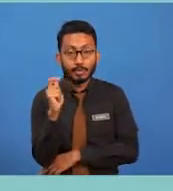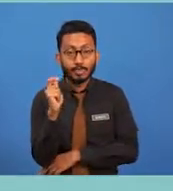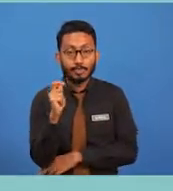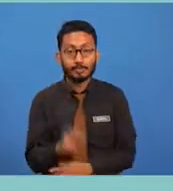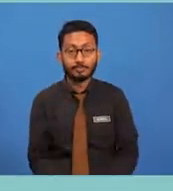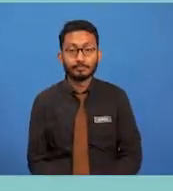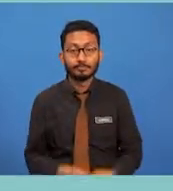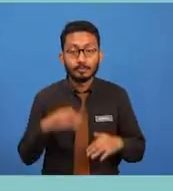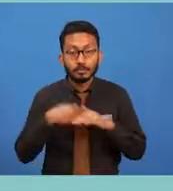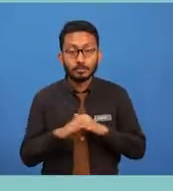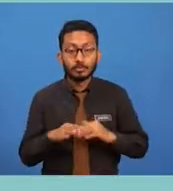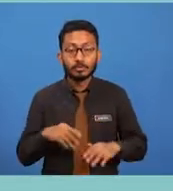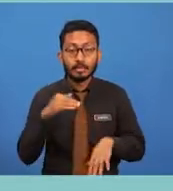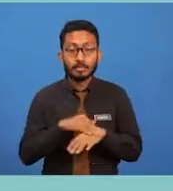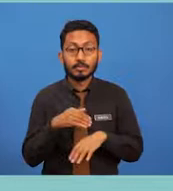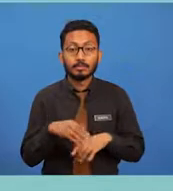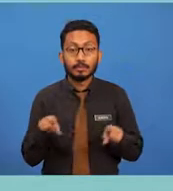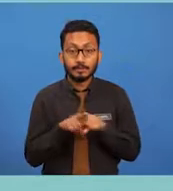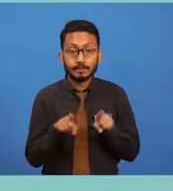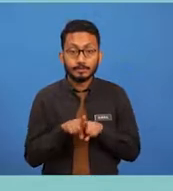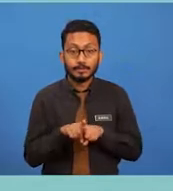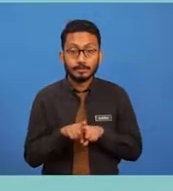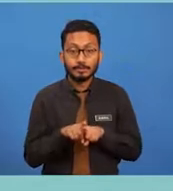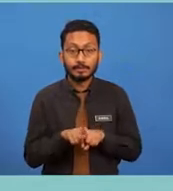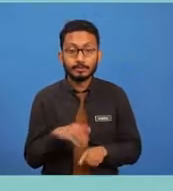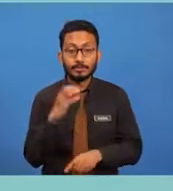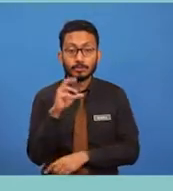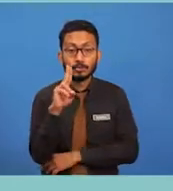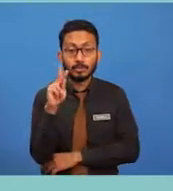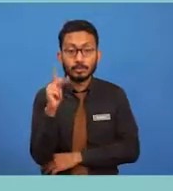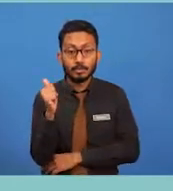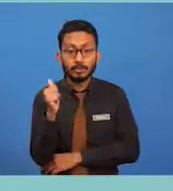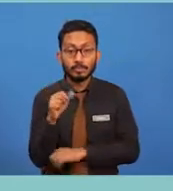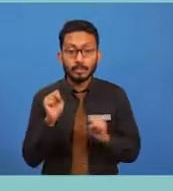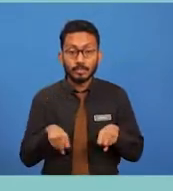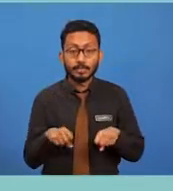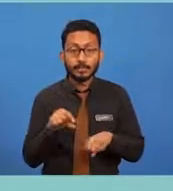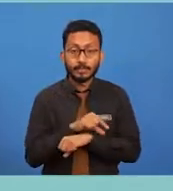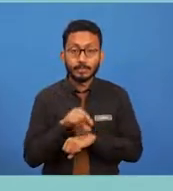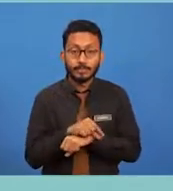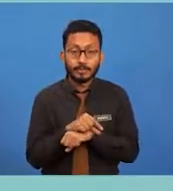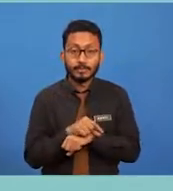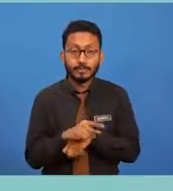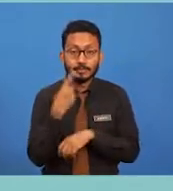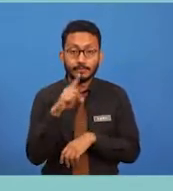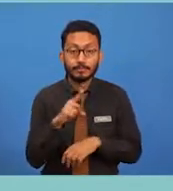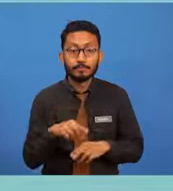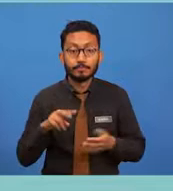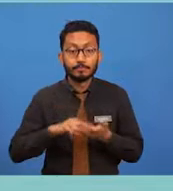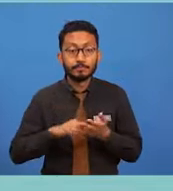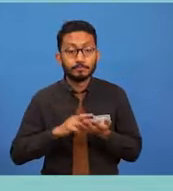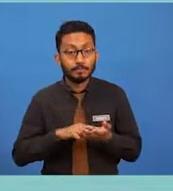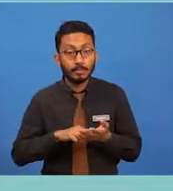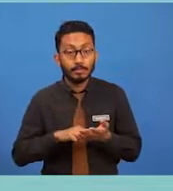Dalam masa yang sama, cuka juga boleh digunakan untuk merawat sengatan tebuan yang bersifat